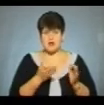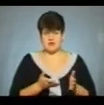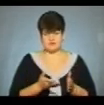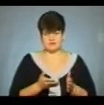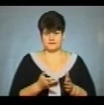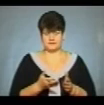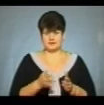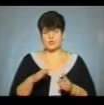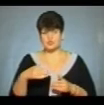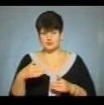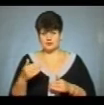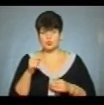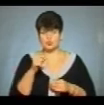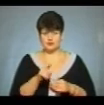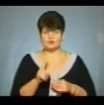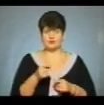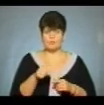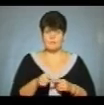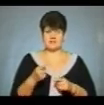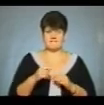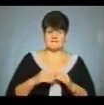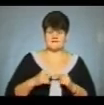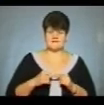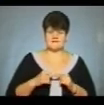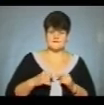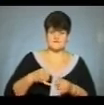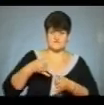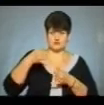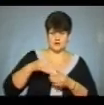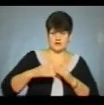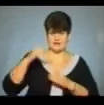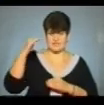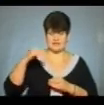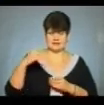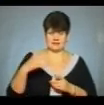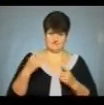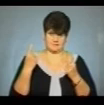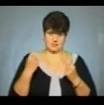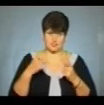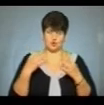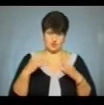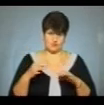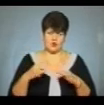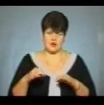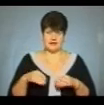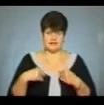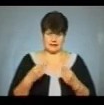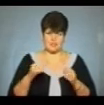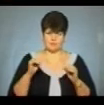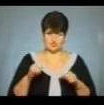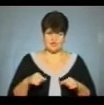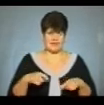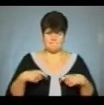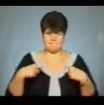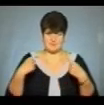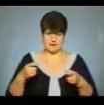найправильніший. З точки зору такої, що, по-перше, тут висота самої сітки дуже велика, доволі, що дозволяє, дає можливість не